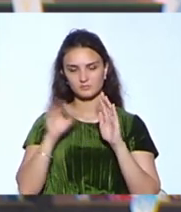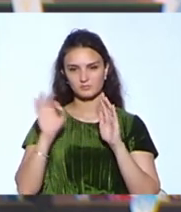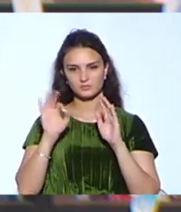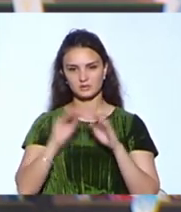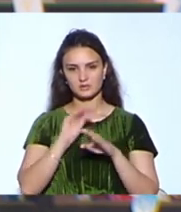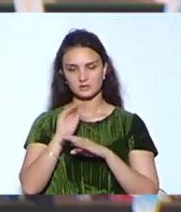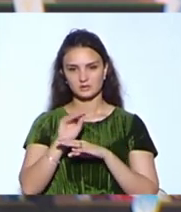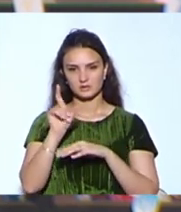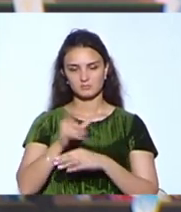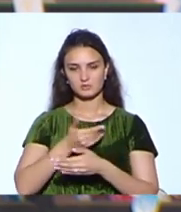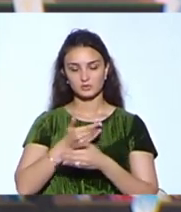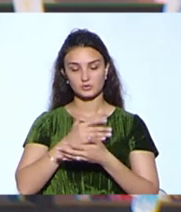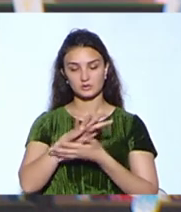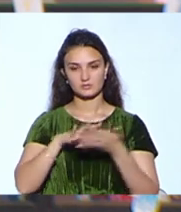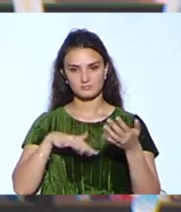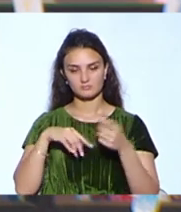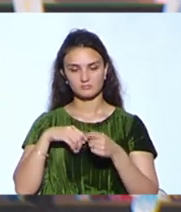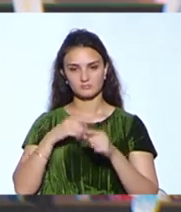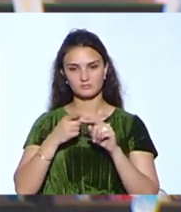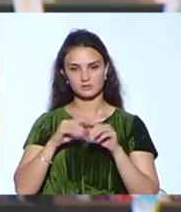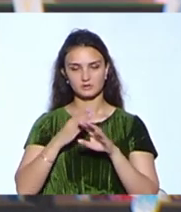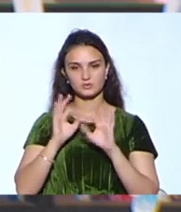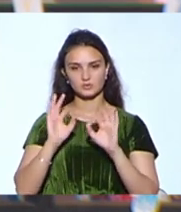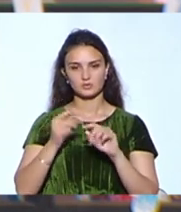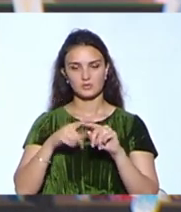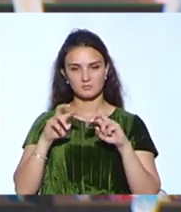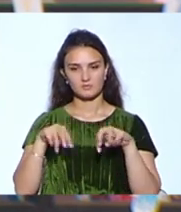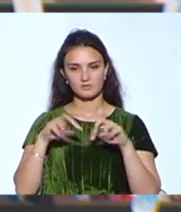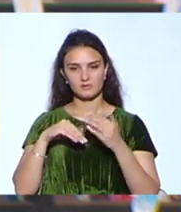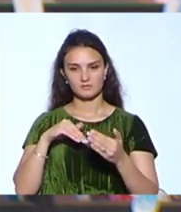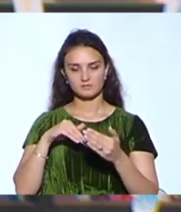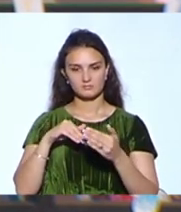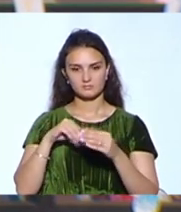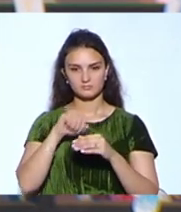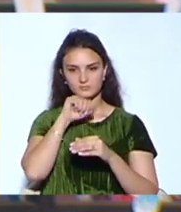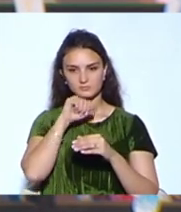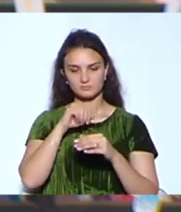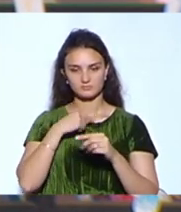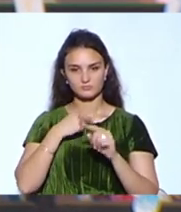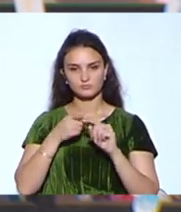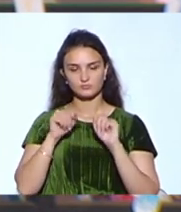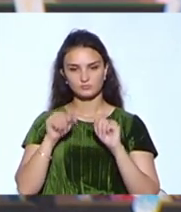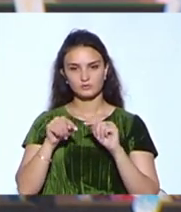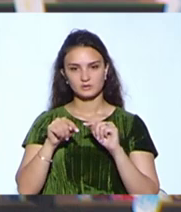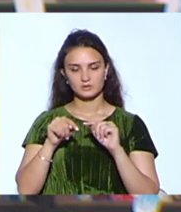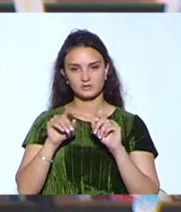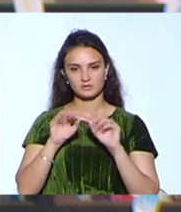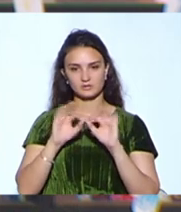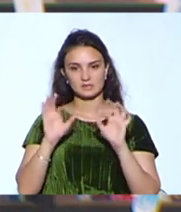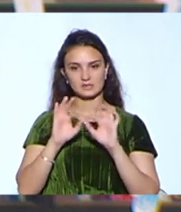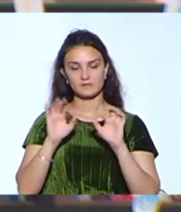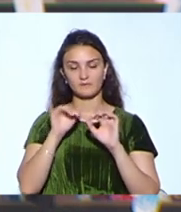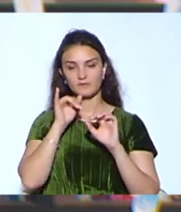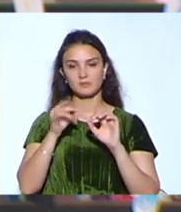17% ზრდის ადამიანის სიცოცხლის ხანგრძლივობას. ეს არის სწორედ ამ კვლევაზე დაყრდნობით. ჩვენ არ შეგვიძლია ცხადიას მონაცემი განვაზოგადოთ,